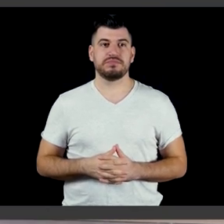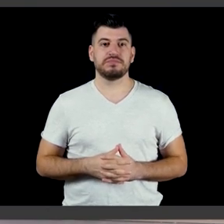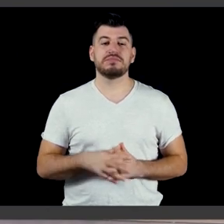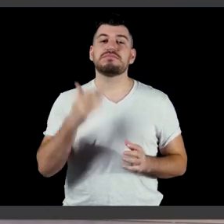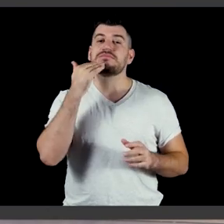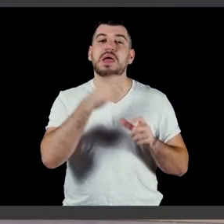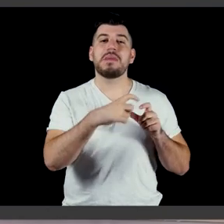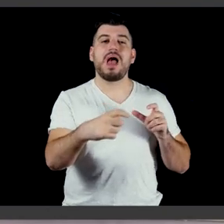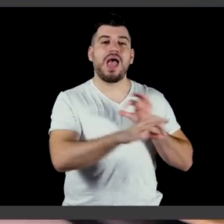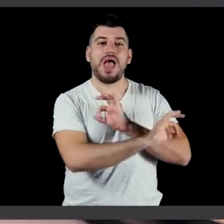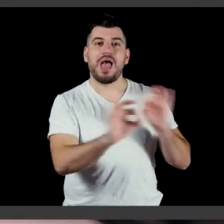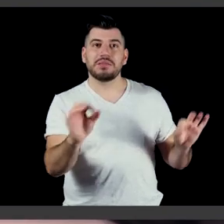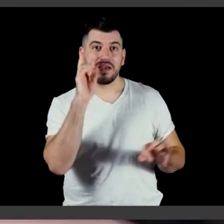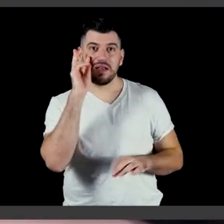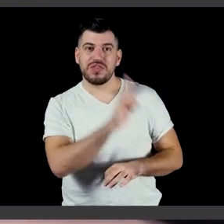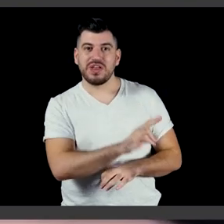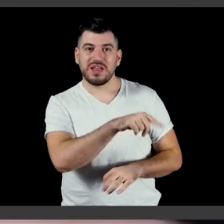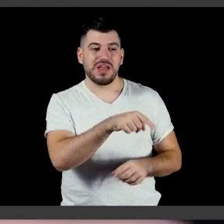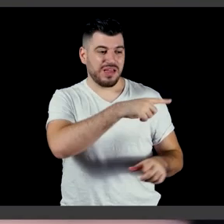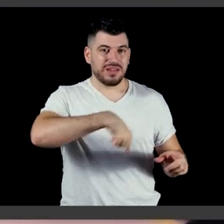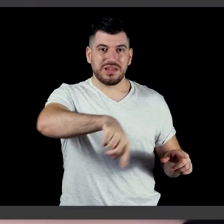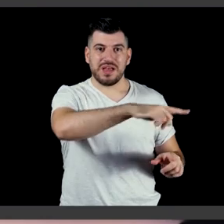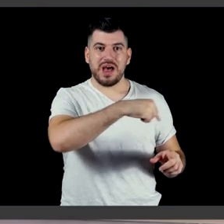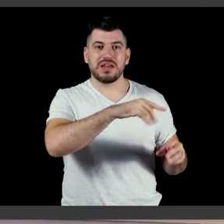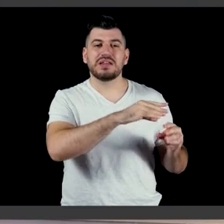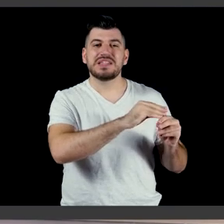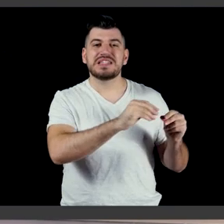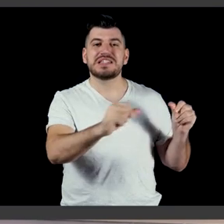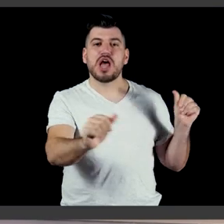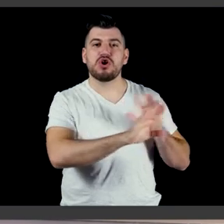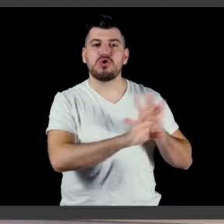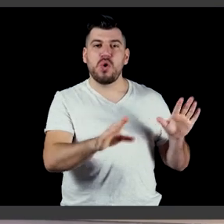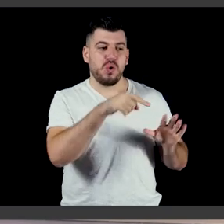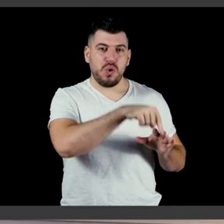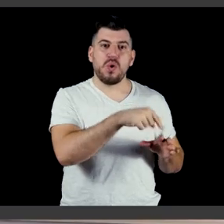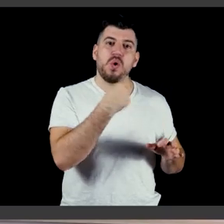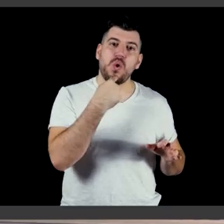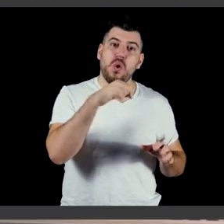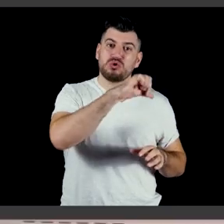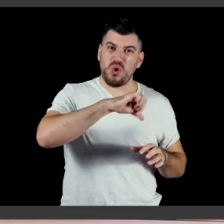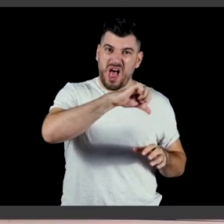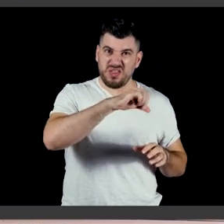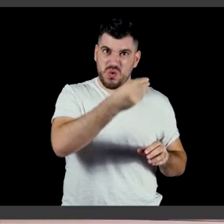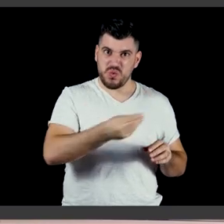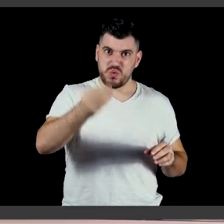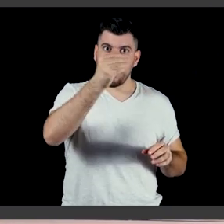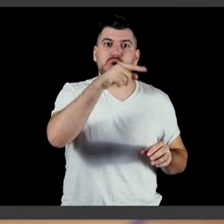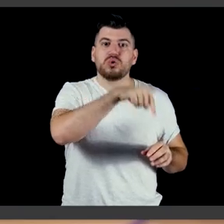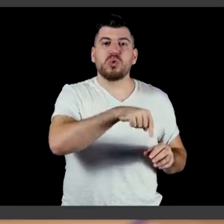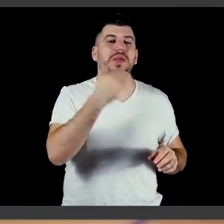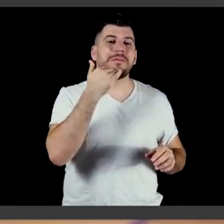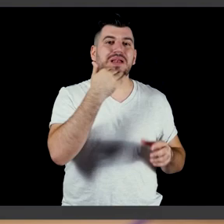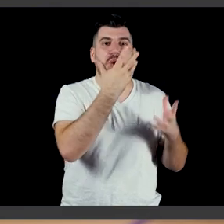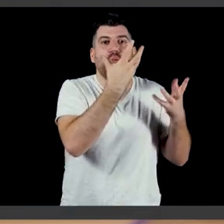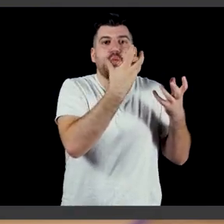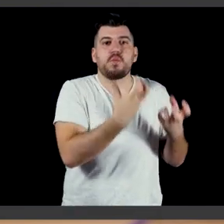Λοιπόν, και οι μελιτζάνες μου είναι έτοιμες. Κοιτάξτε εδώ. Το τηγάνι μου είναι στεγνό. Όσο λάδι βάλετε, τόσο λάδι θα τραβήξουν οι μελιτζάνες. Και δεν θέλουμε να τραβήξουν πολύ λάδι.